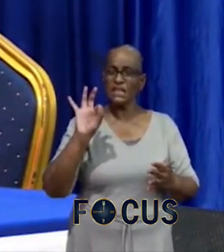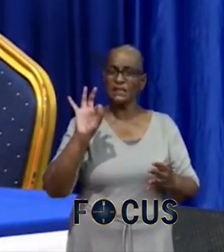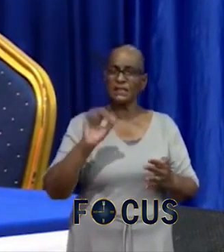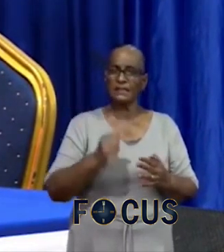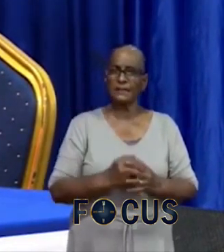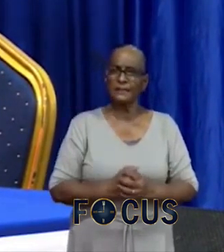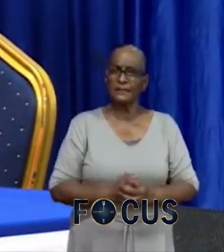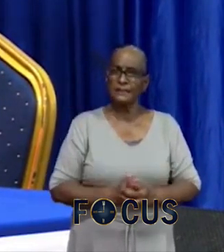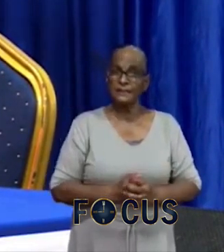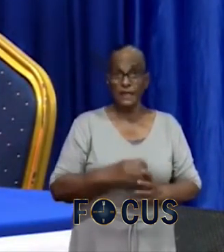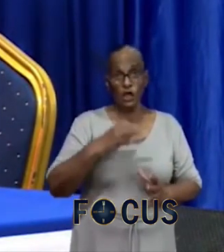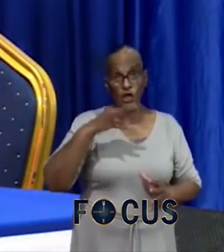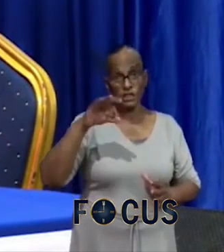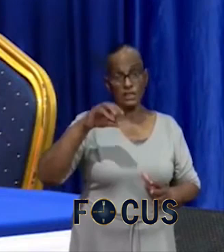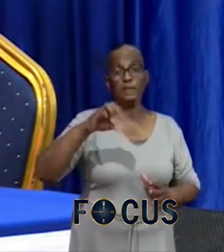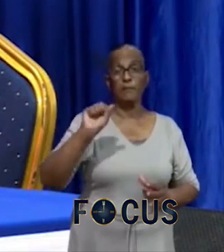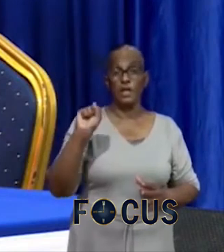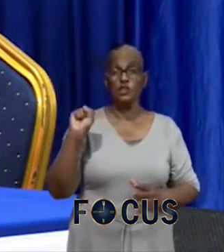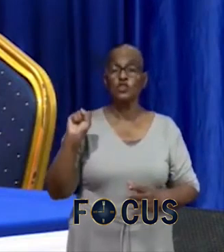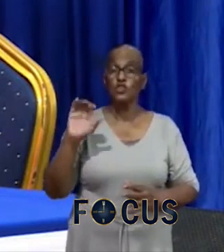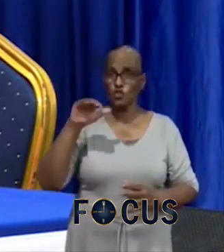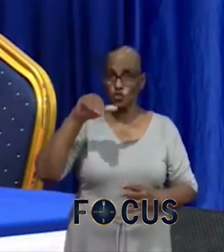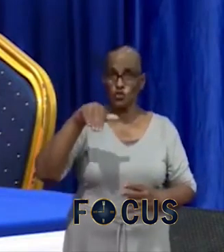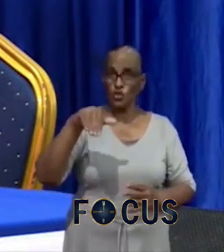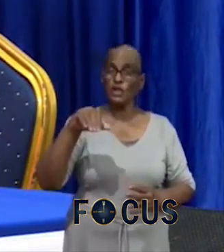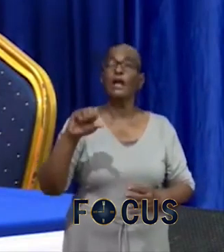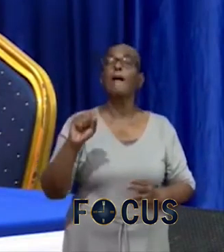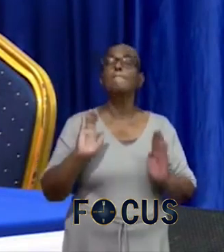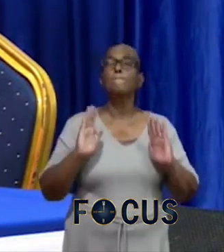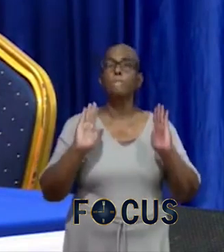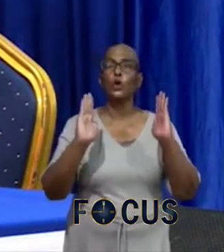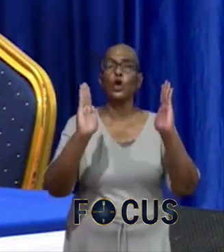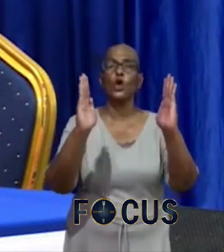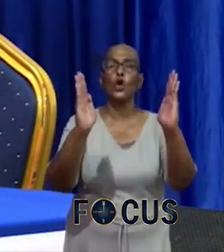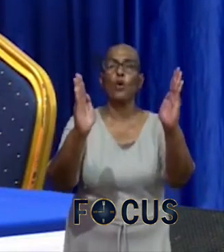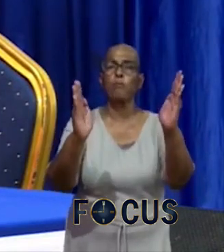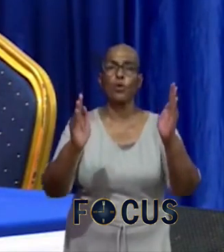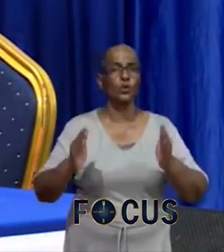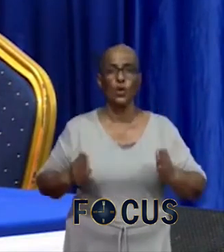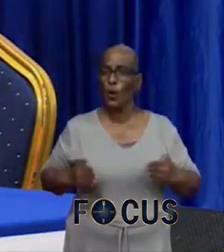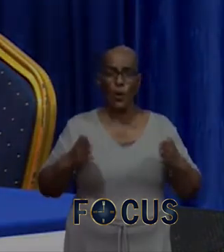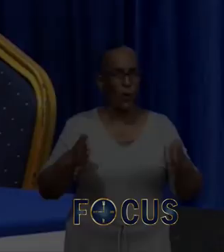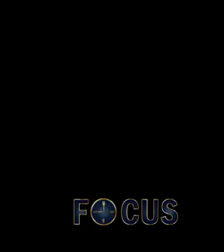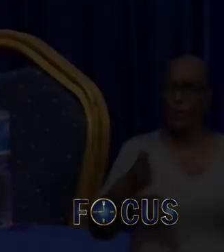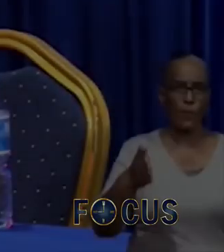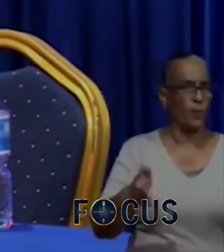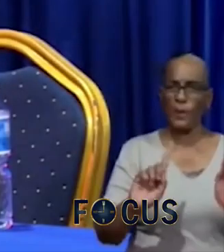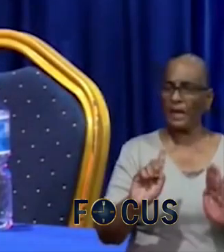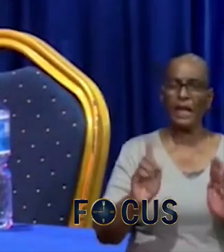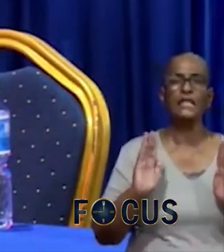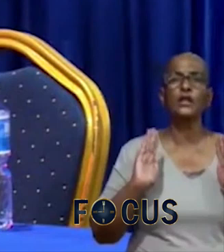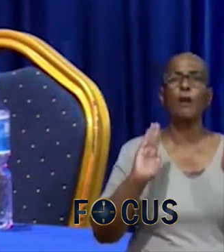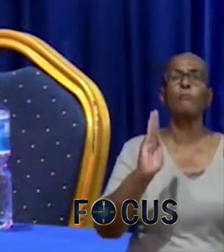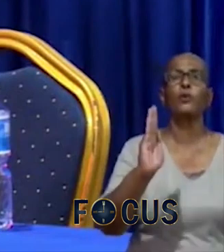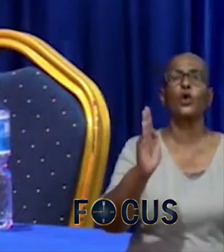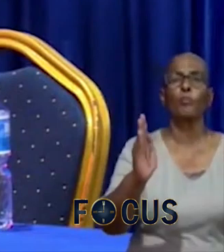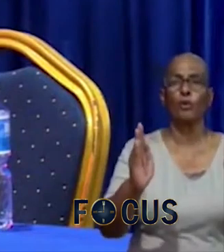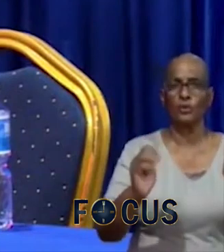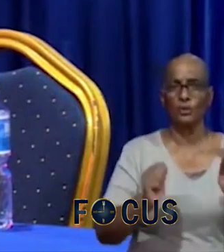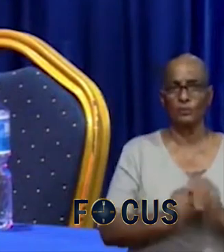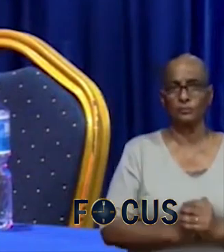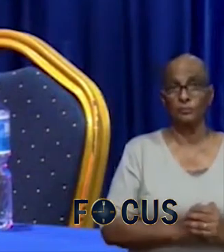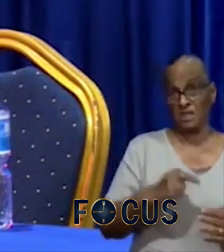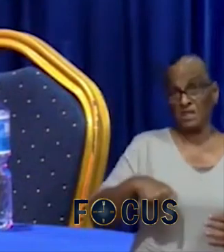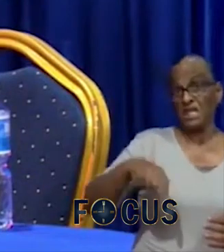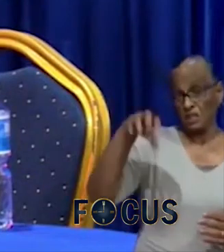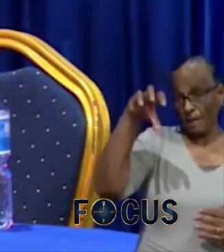bij het meer, dus in Para is, maar dat is natuurlijk in Brokopondo, dat weten we allemaal. Maar